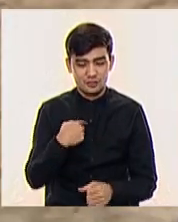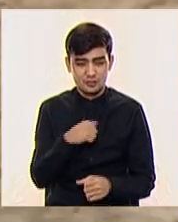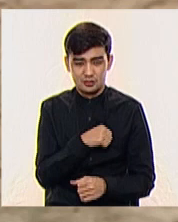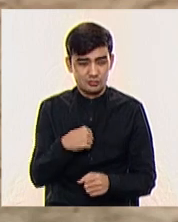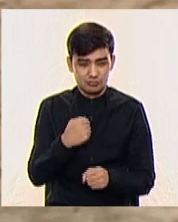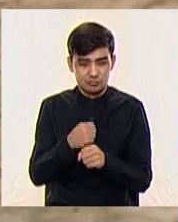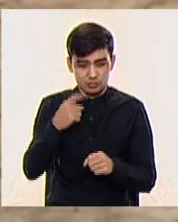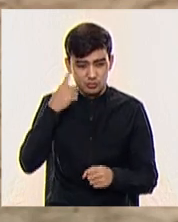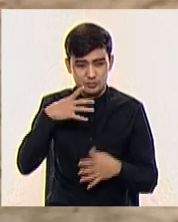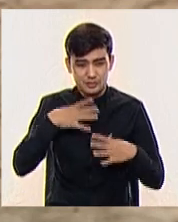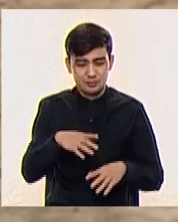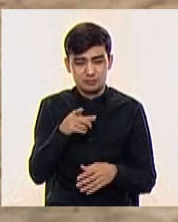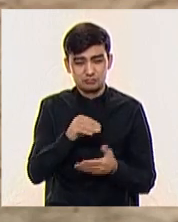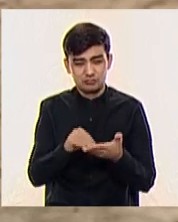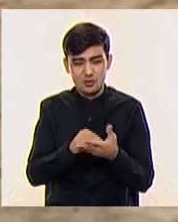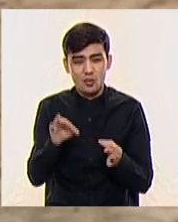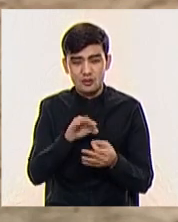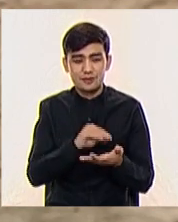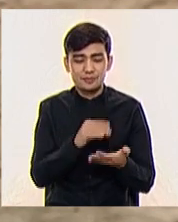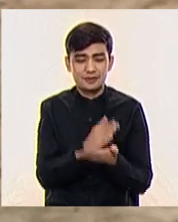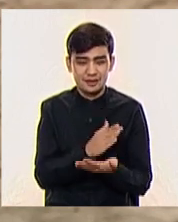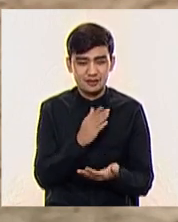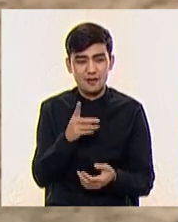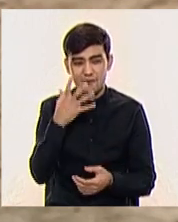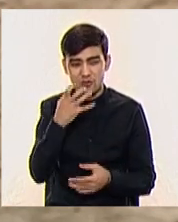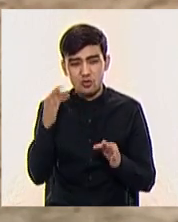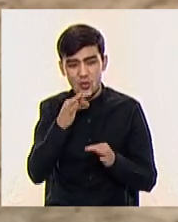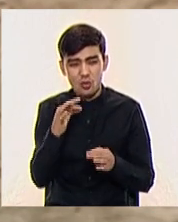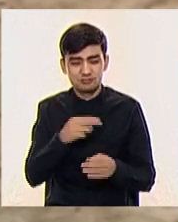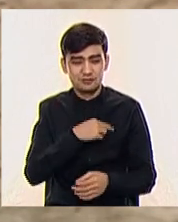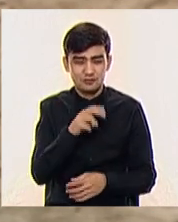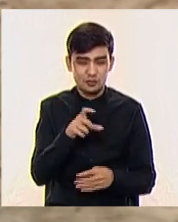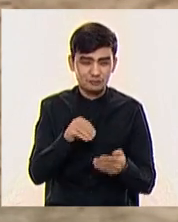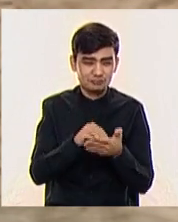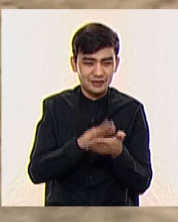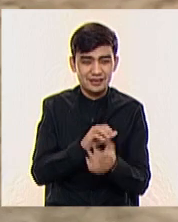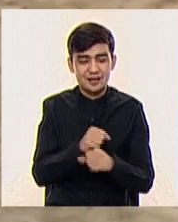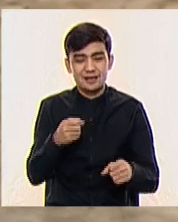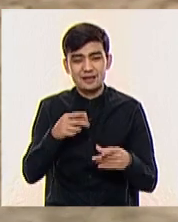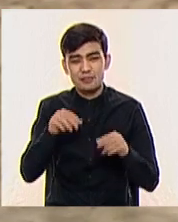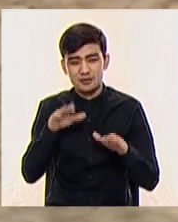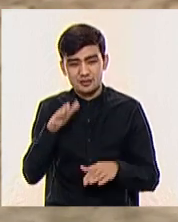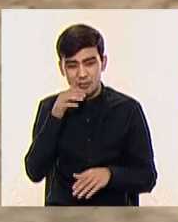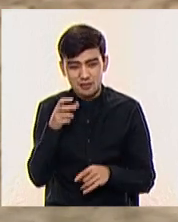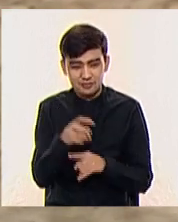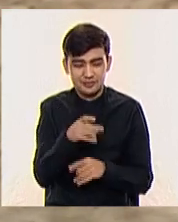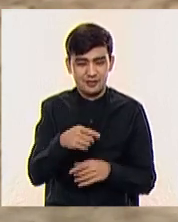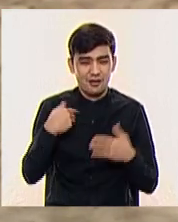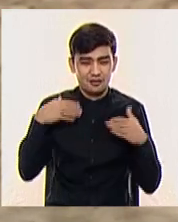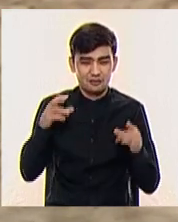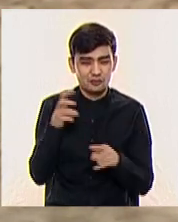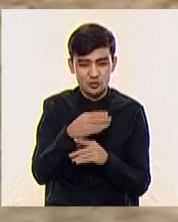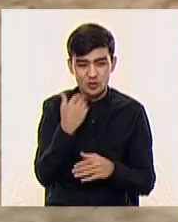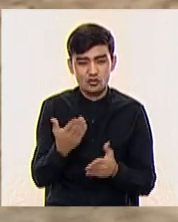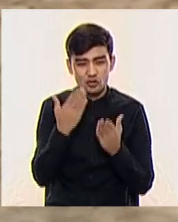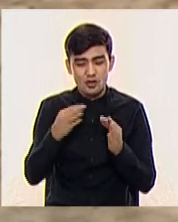Не я это придумал, так предписано. И потом, туда, где есть фотографии умерших людей и где ходят собаки, не приходят ангелы. Сколько бы прихожане